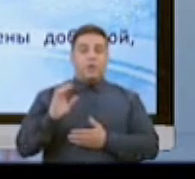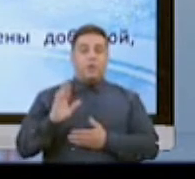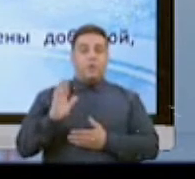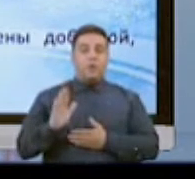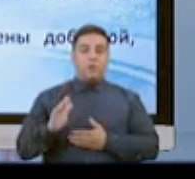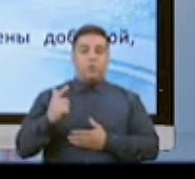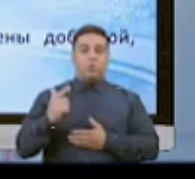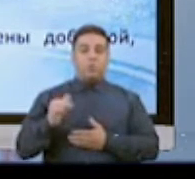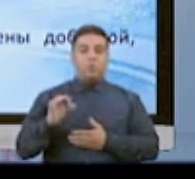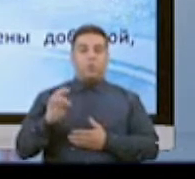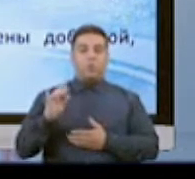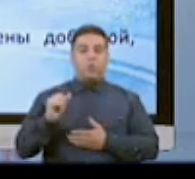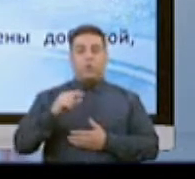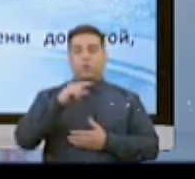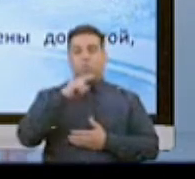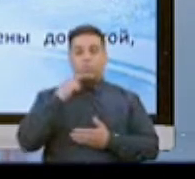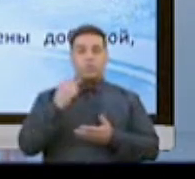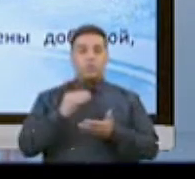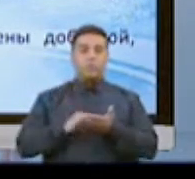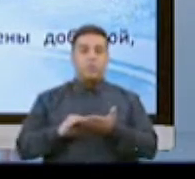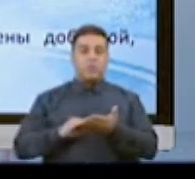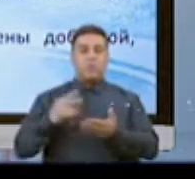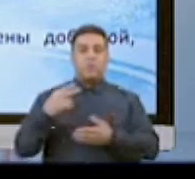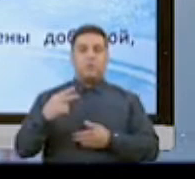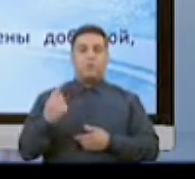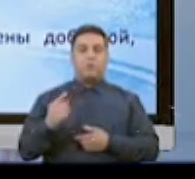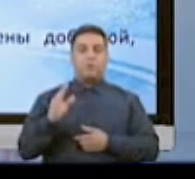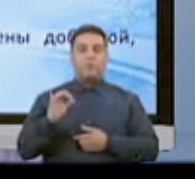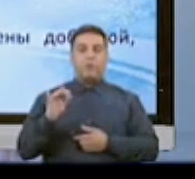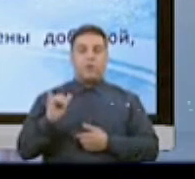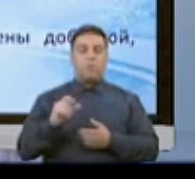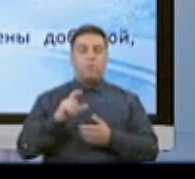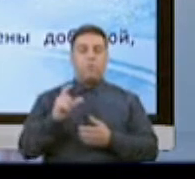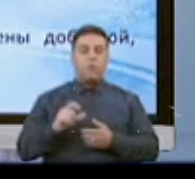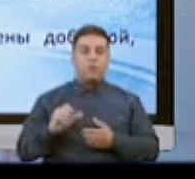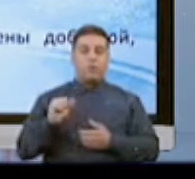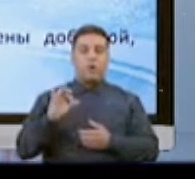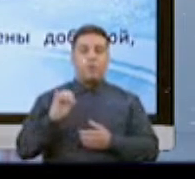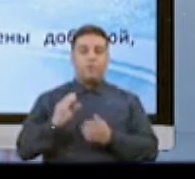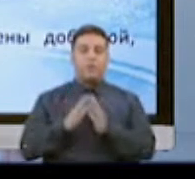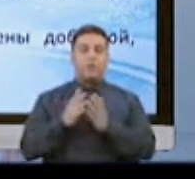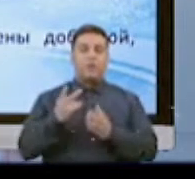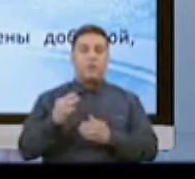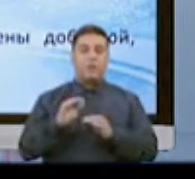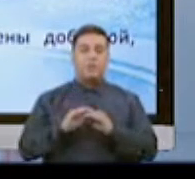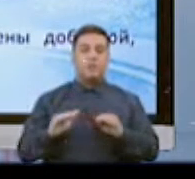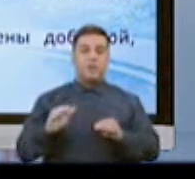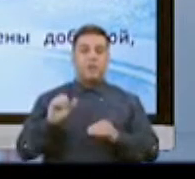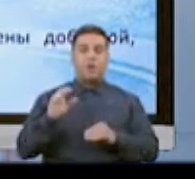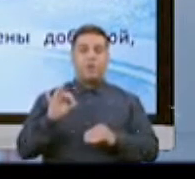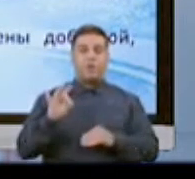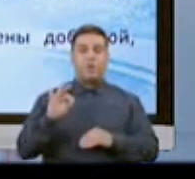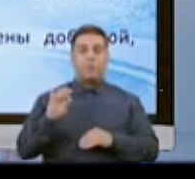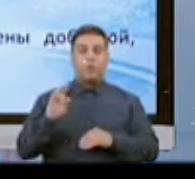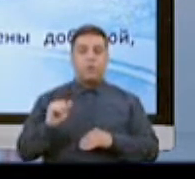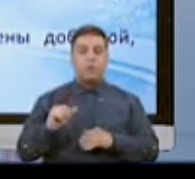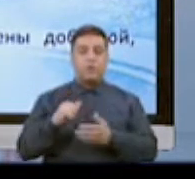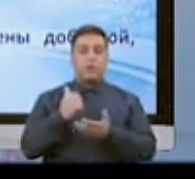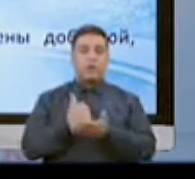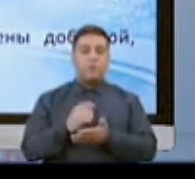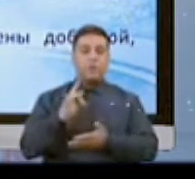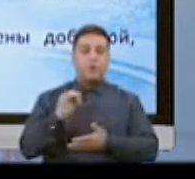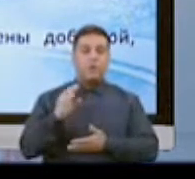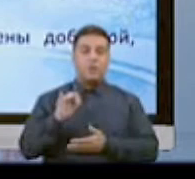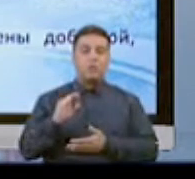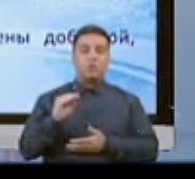Валерьевна Гурина. Русский писатель 21 века, поэт, автор книг для детей, автор романов, главный